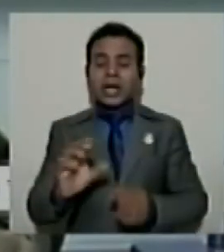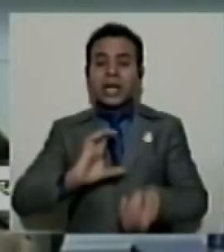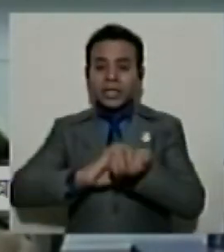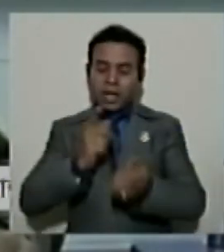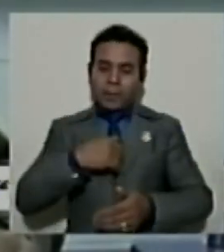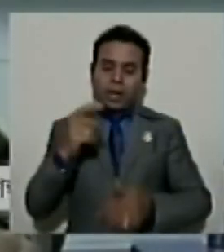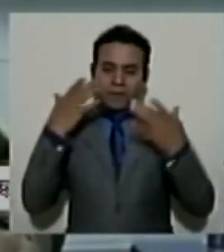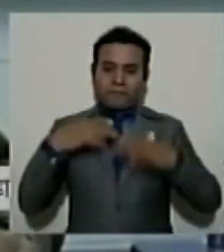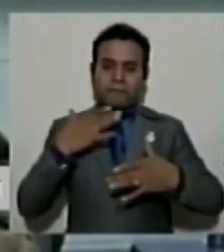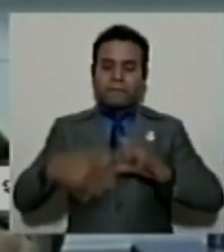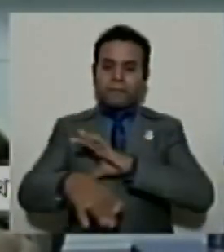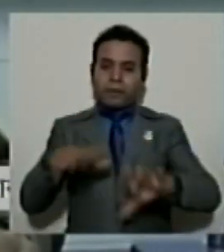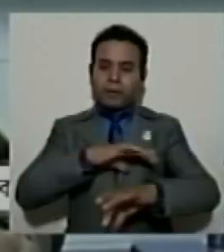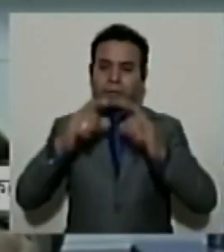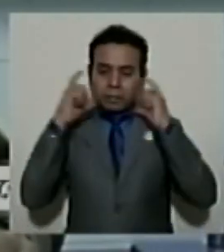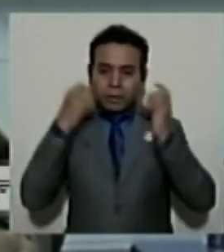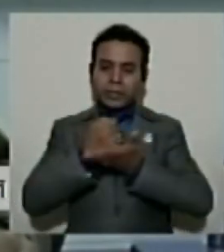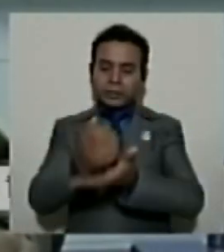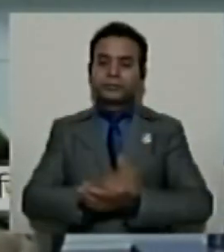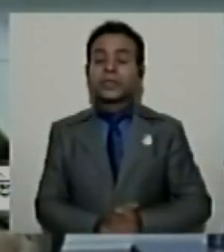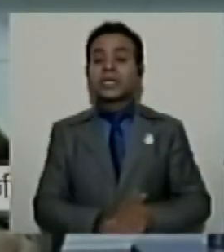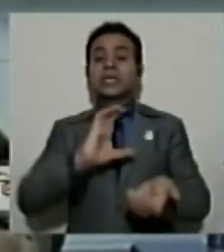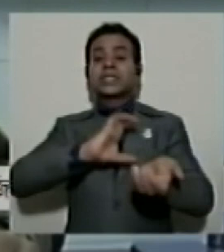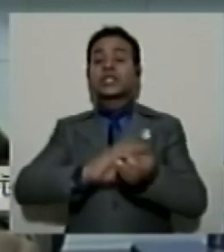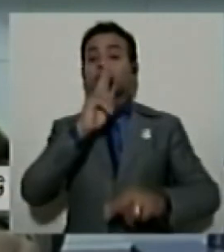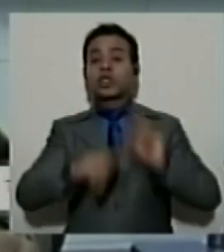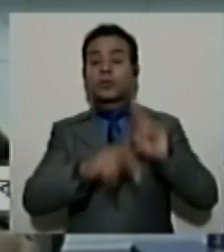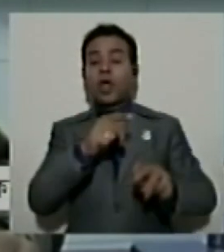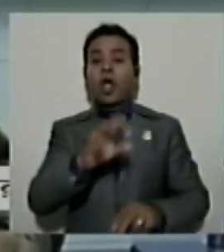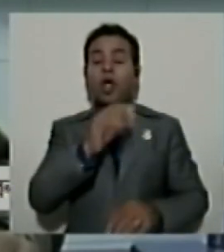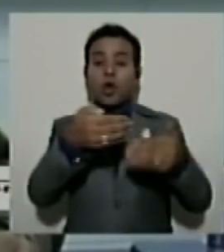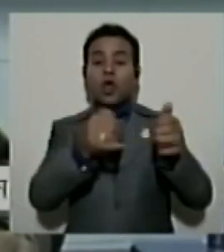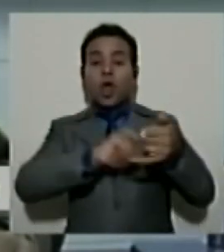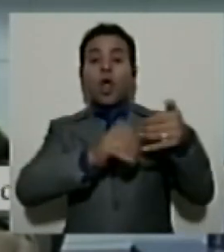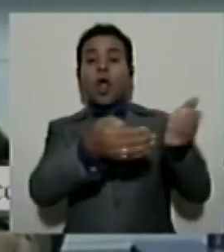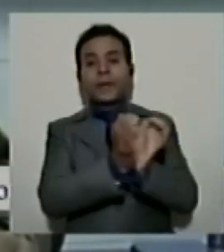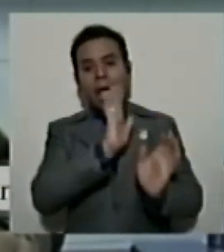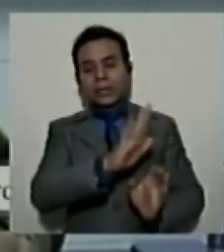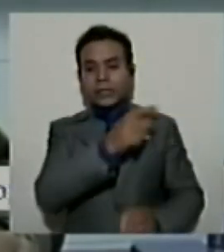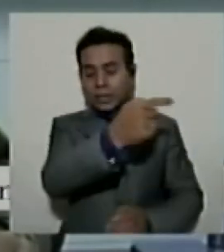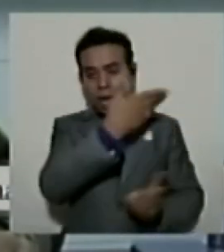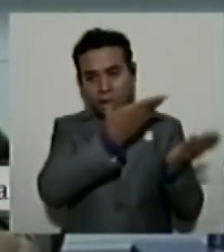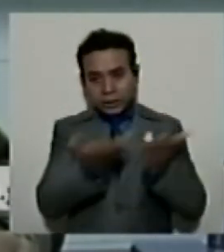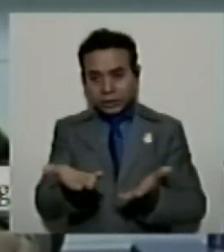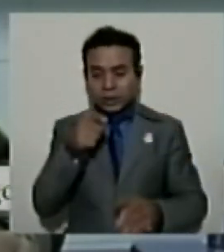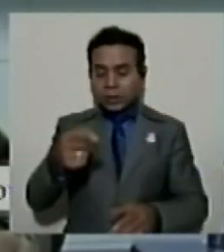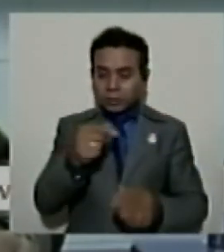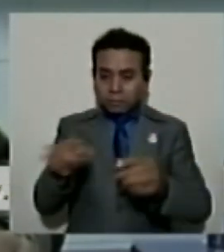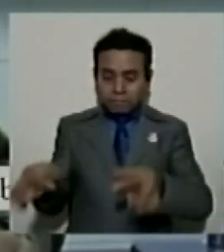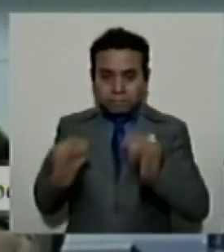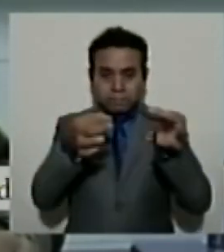থাকি, যার কারণে এগুলোর মধ্যে কোনো ধরনের সন্দেহ থাকার কোনো অবকাশ নেই। আমরা আশা করছি যে আগামী এক সপ্তাহের